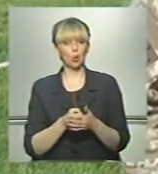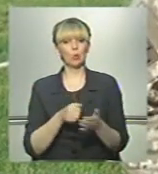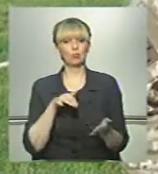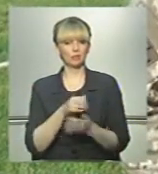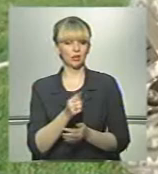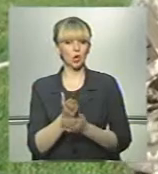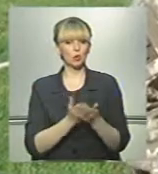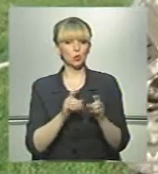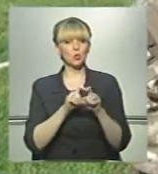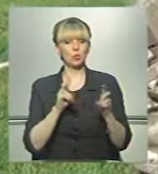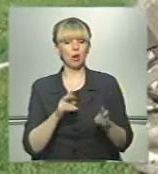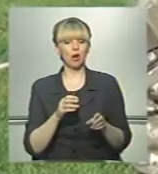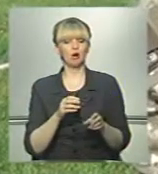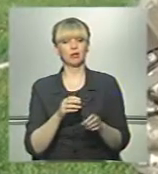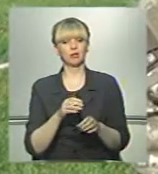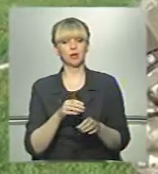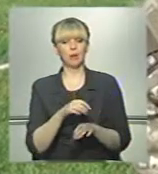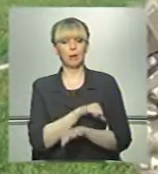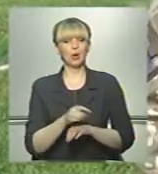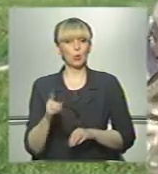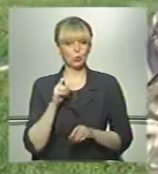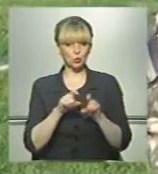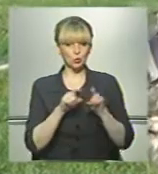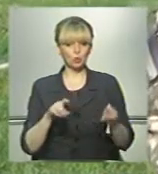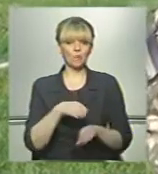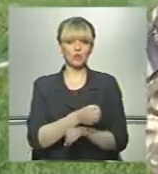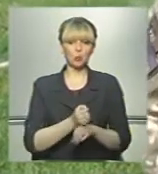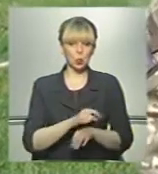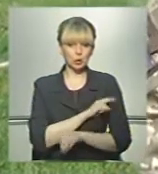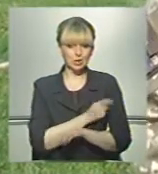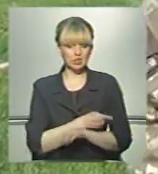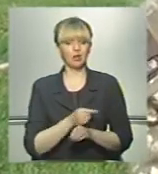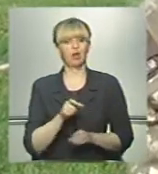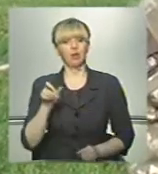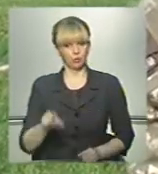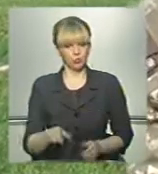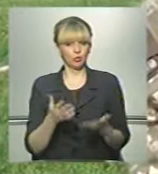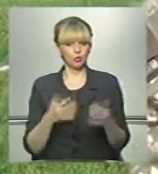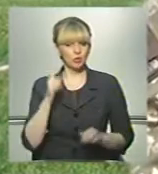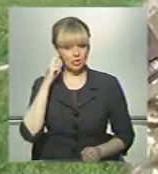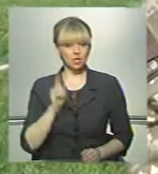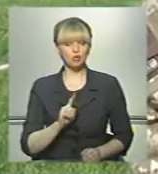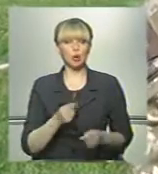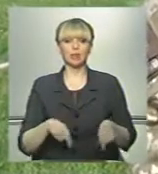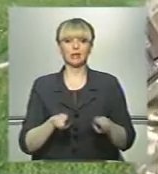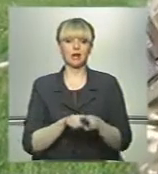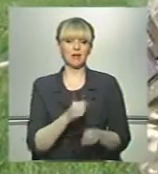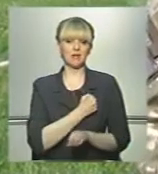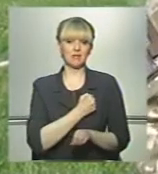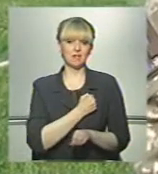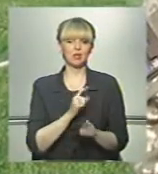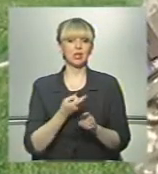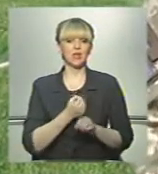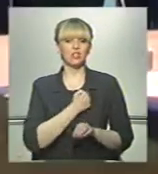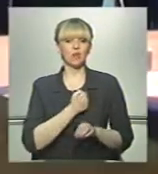проходження служби як у лавах Державної прикордонної служби, у Збройних силах. Тобто людина вже знає, що таке військо, що таке